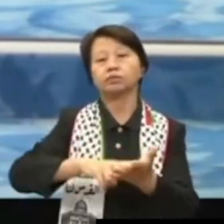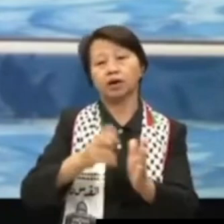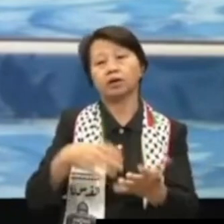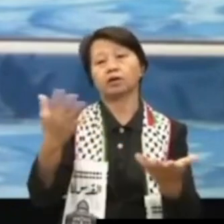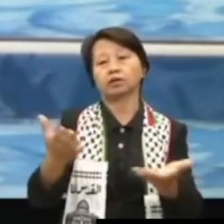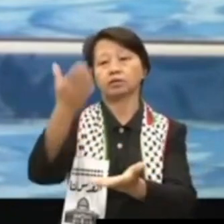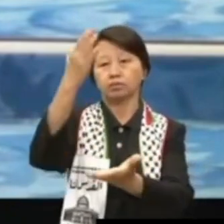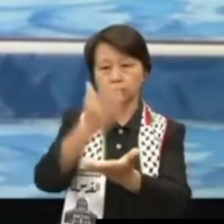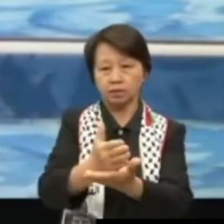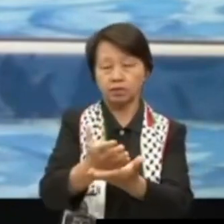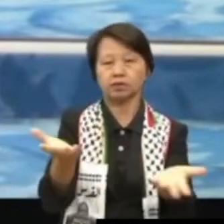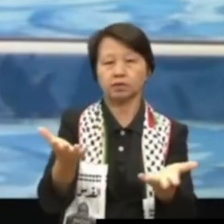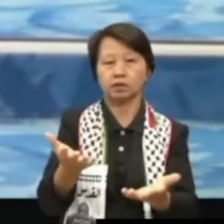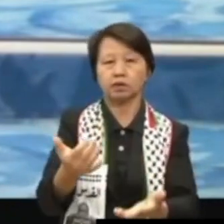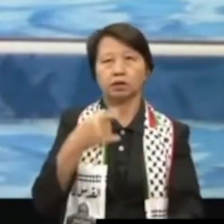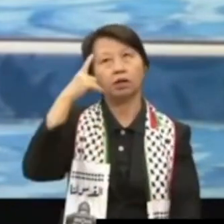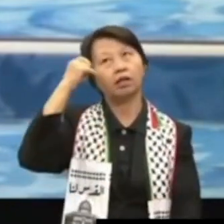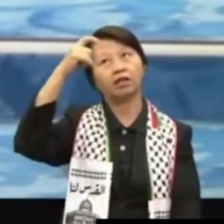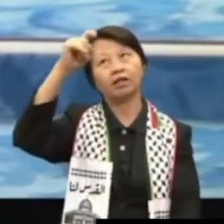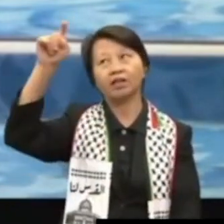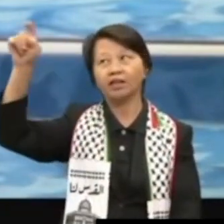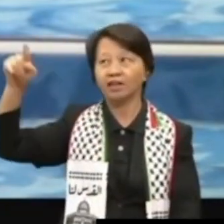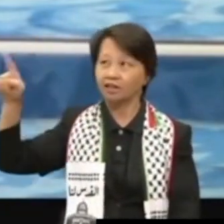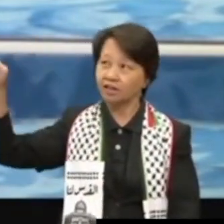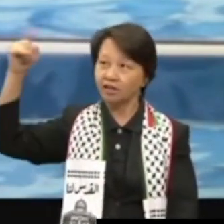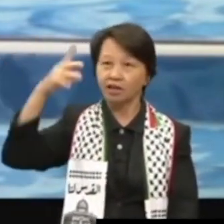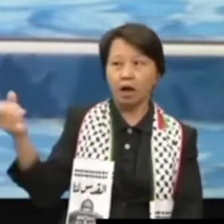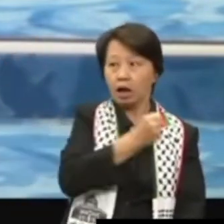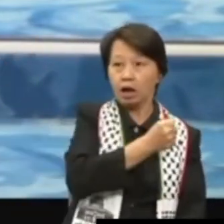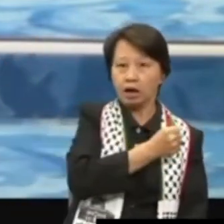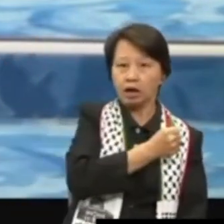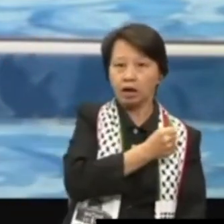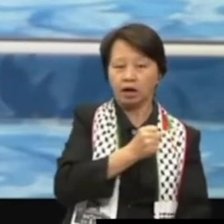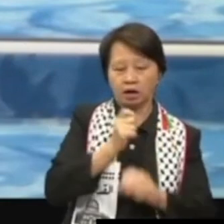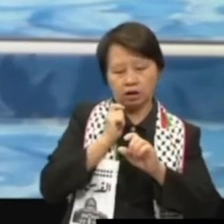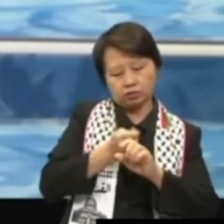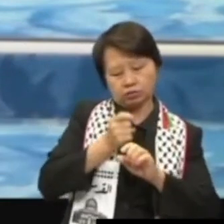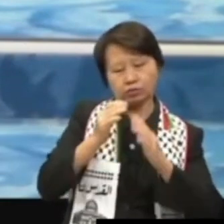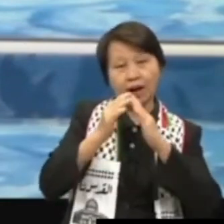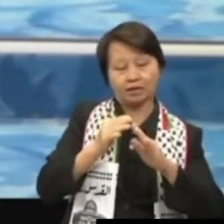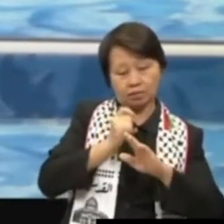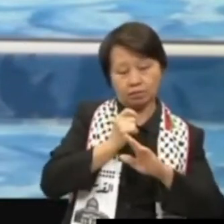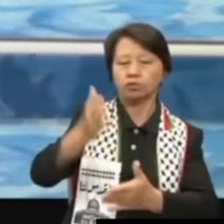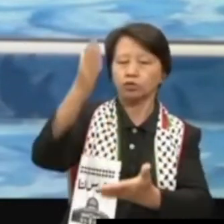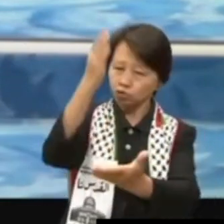maknanya berhenti pertamanya, igawan untuk nak rampas tebu atap ni, hentikan dulu.